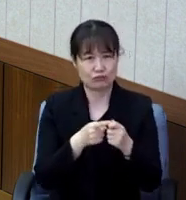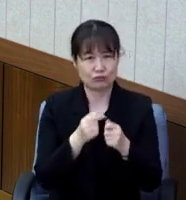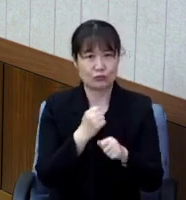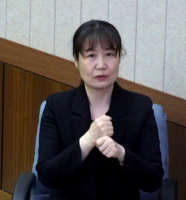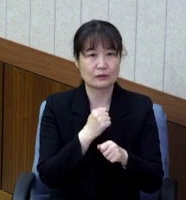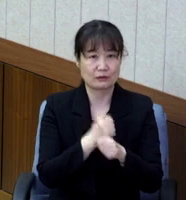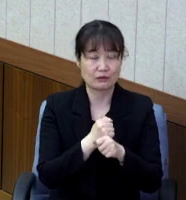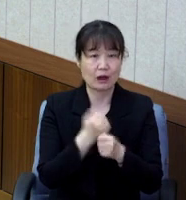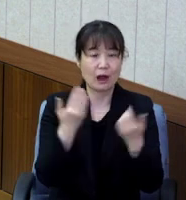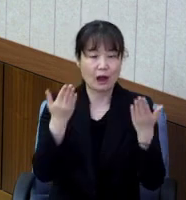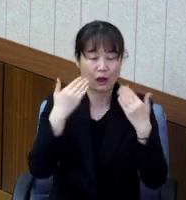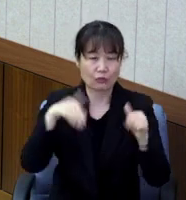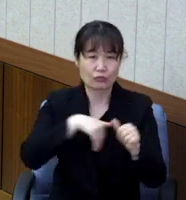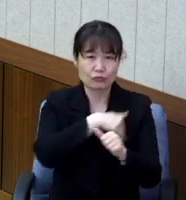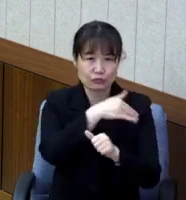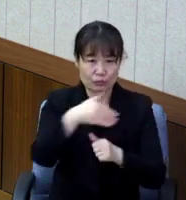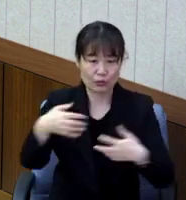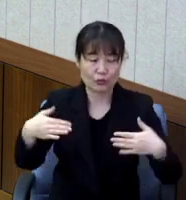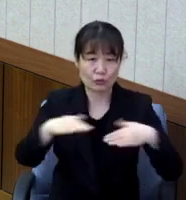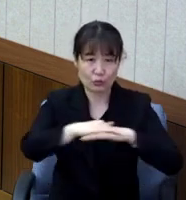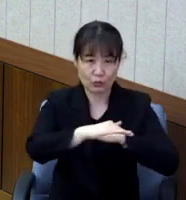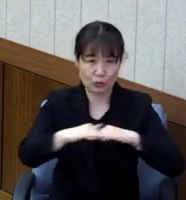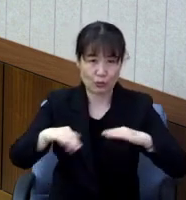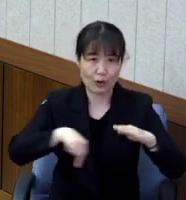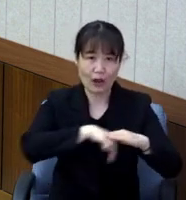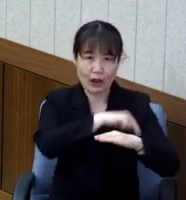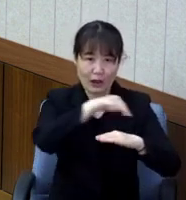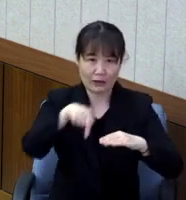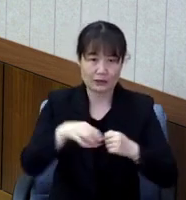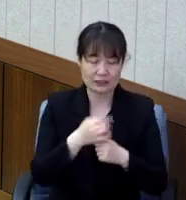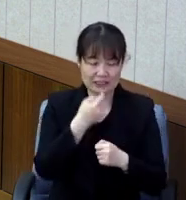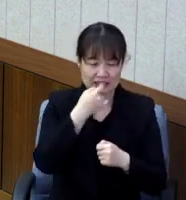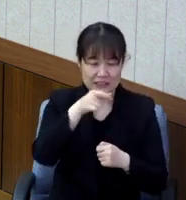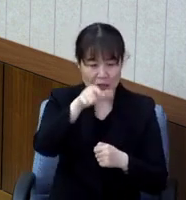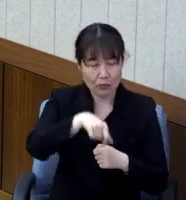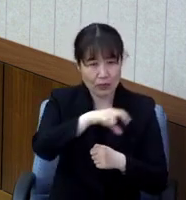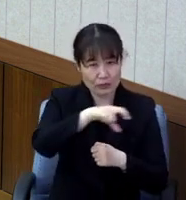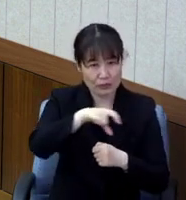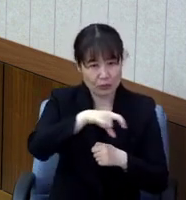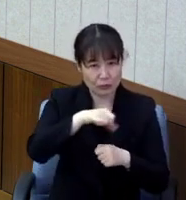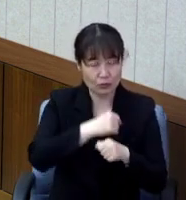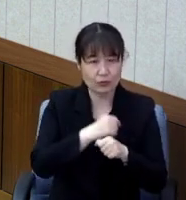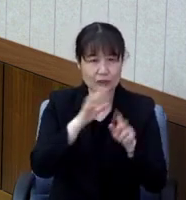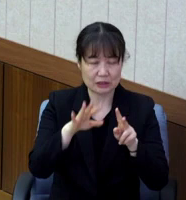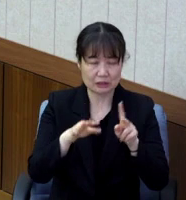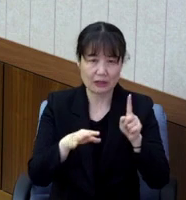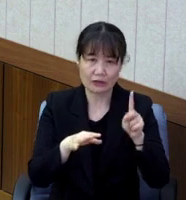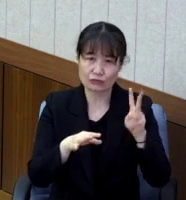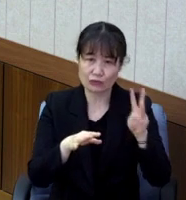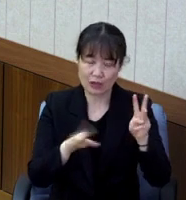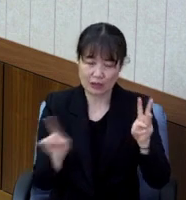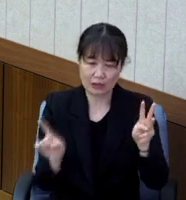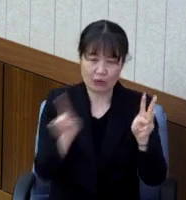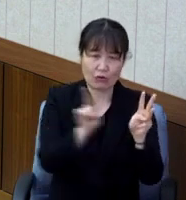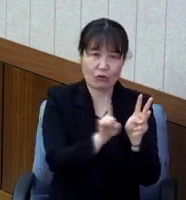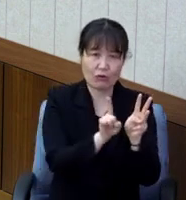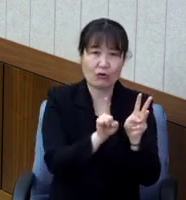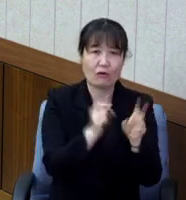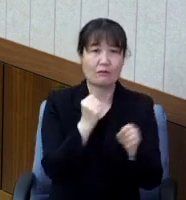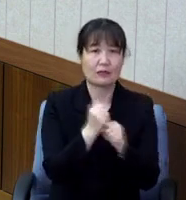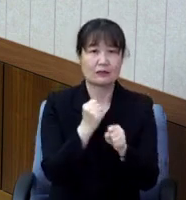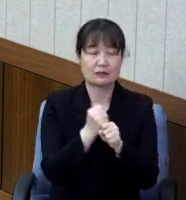해야 하는 학교 주변 도로의 횡단보도 현황을 점검해보고 현행 도로에 한 개의 횡단보도를 추가